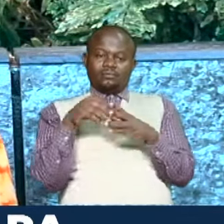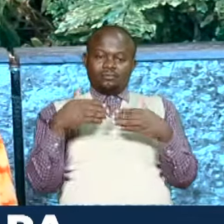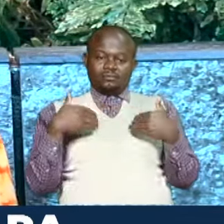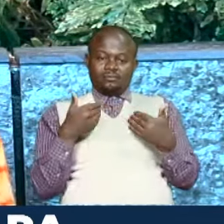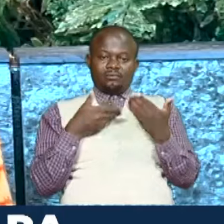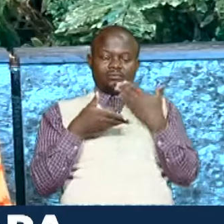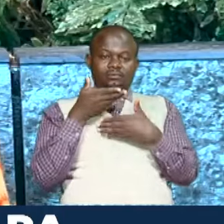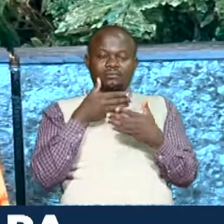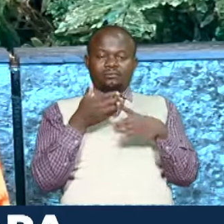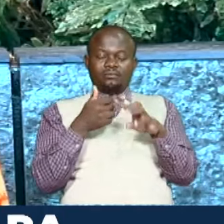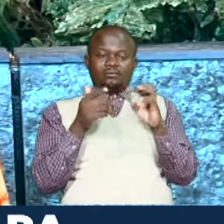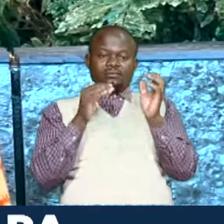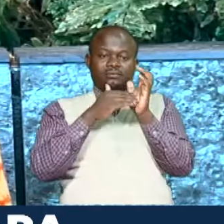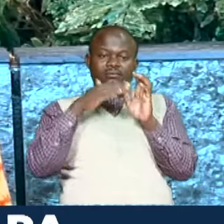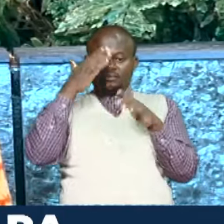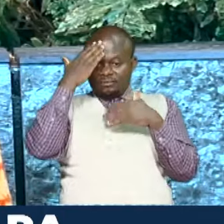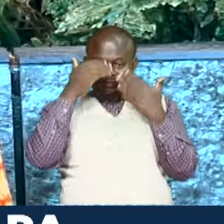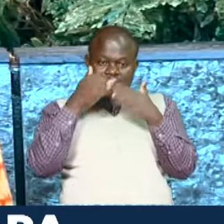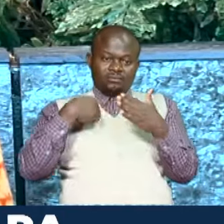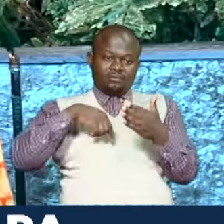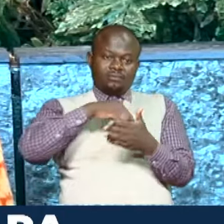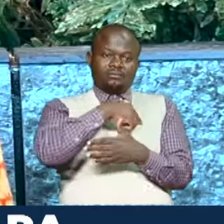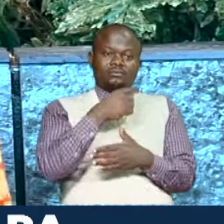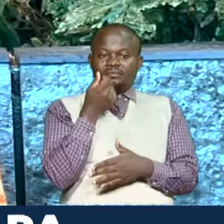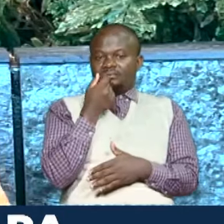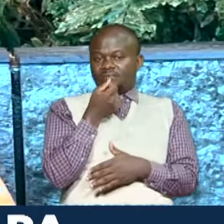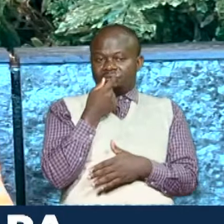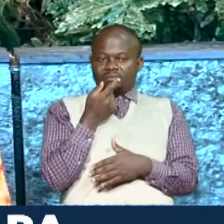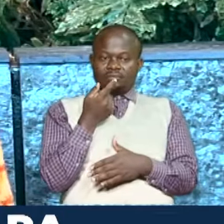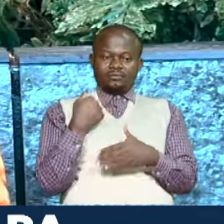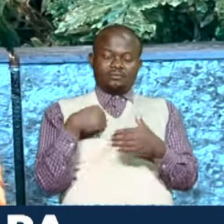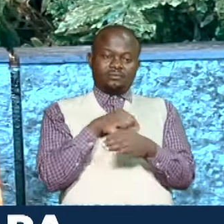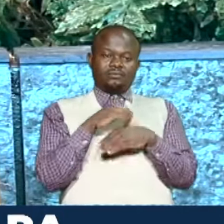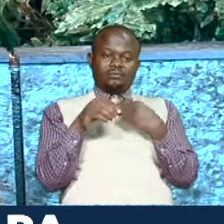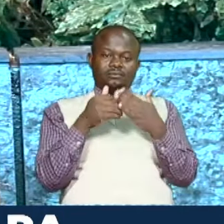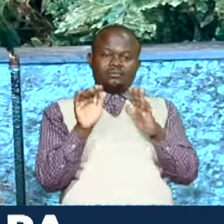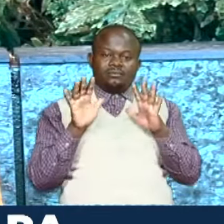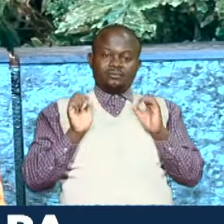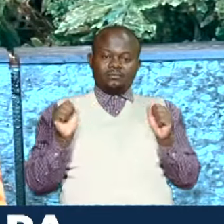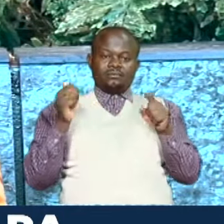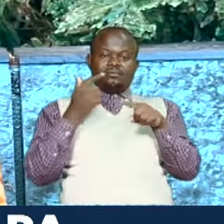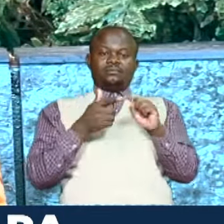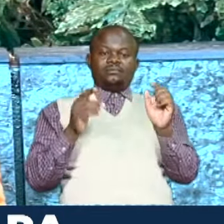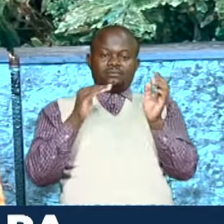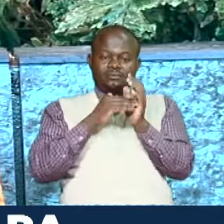babaganirije, ariko no kubera ko tuba dufite n'imiti. Turirinda ariko dufite n'imiti